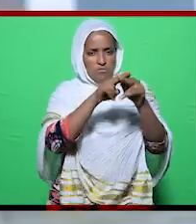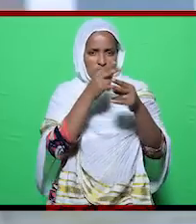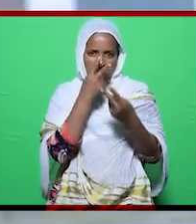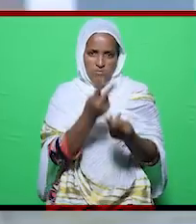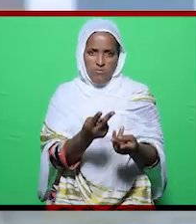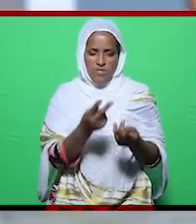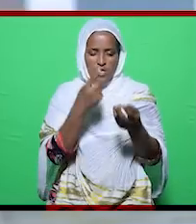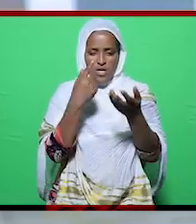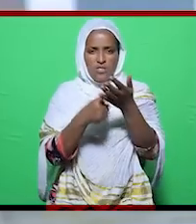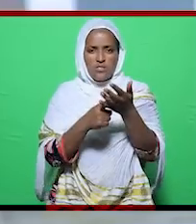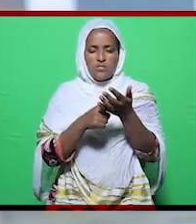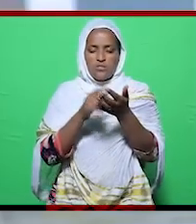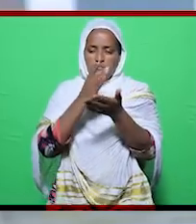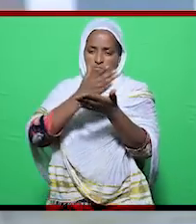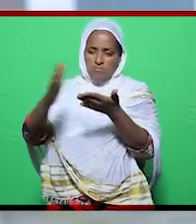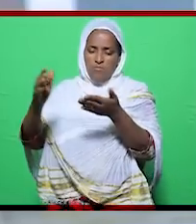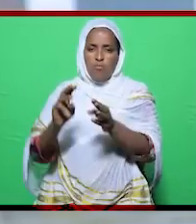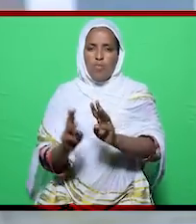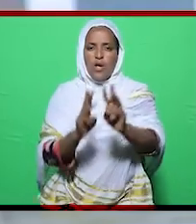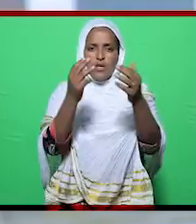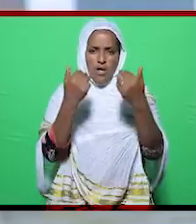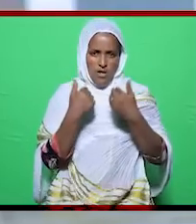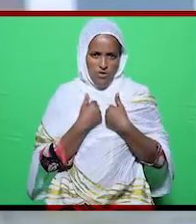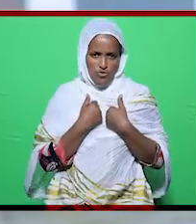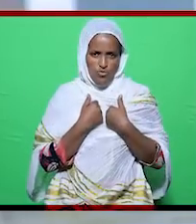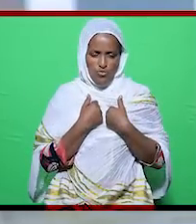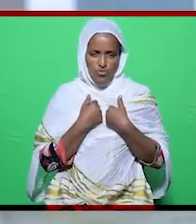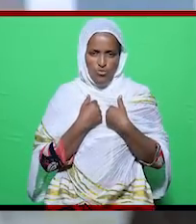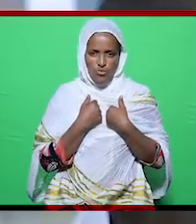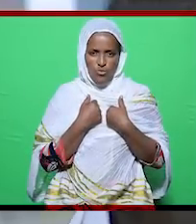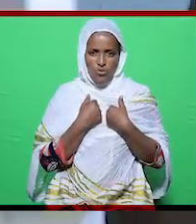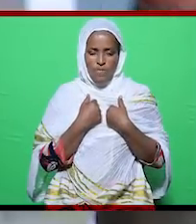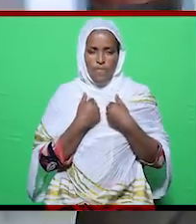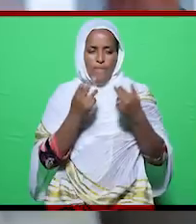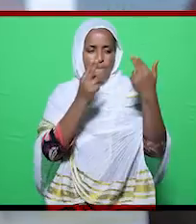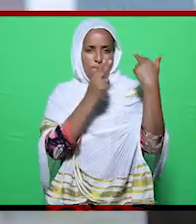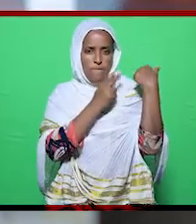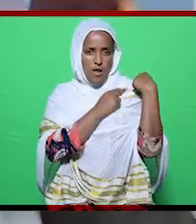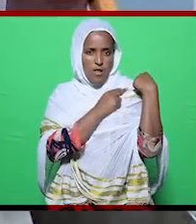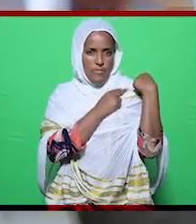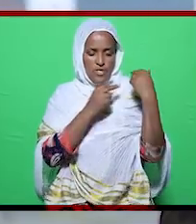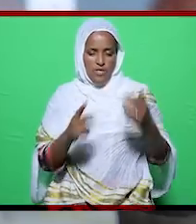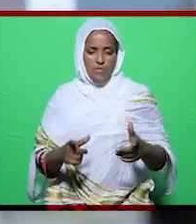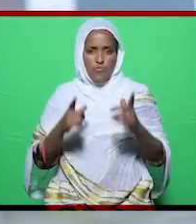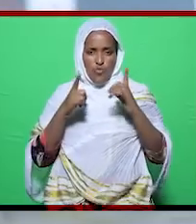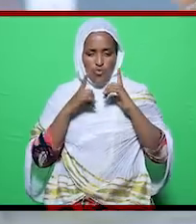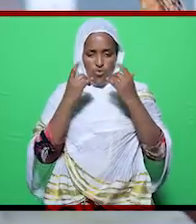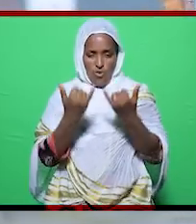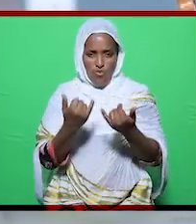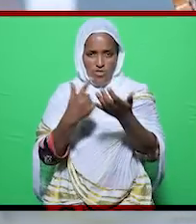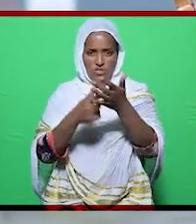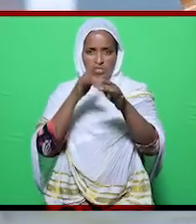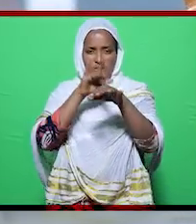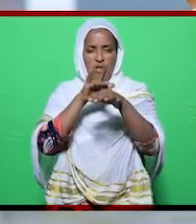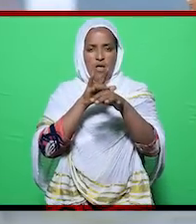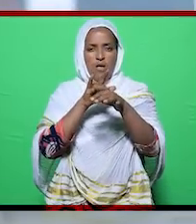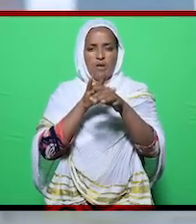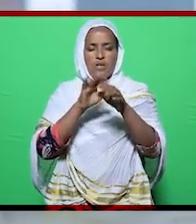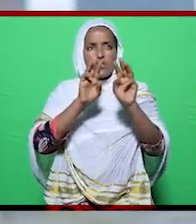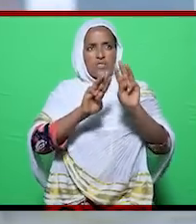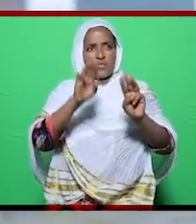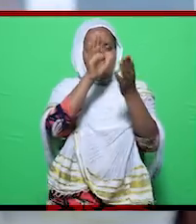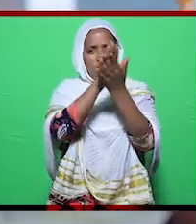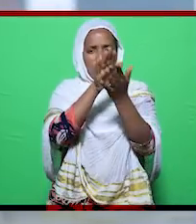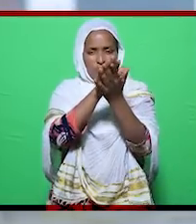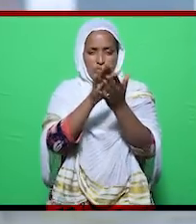ክርስቲያኑ ማትጠቀምባቸው ማይወክሏትም ሥዕሎች ሊሆኑ ይችላሉ። ሚወክሏትም ተሰብረው ተጎርተው ግን መስኮት ላይ ብለው ጥፍ ተደረገው ሻጥ ተደረገው ይታያሉ።